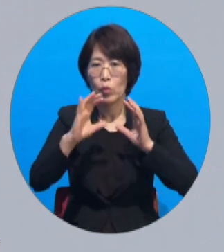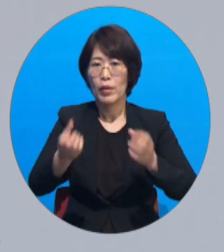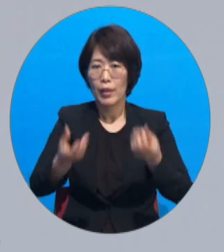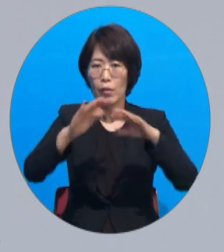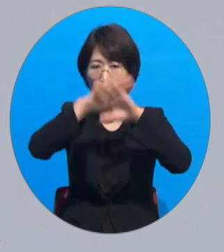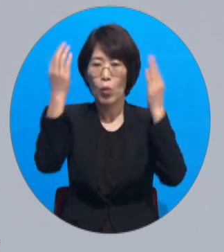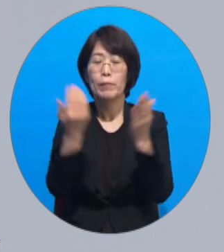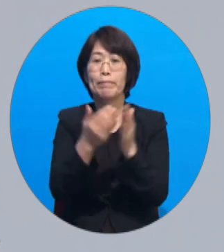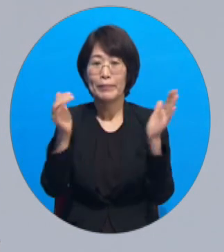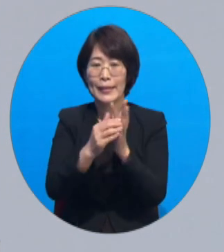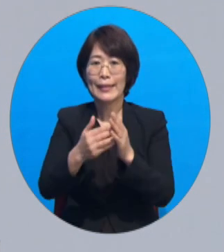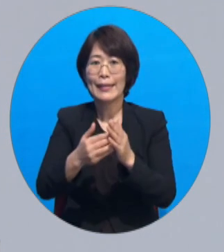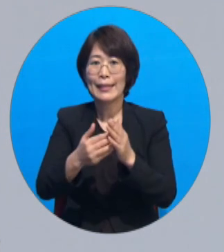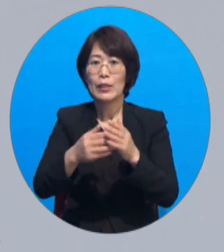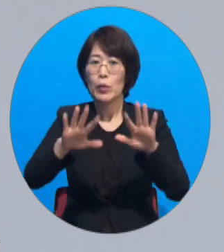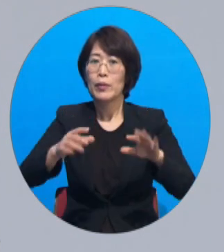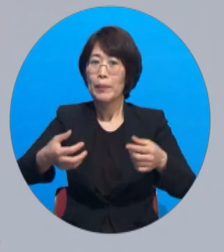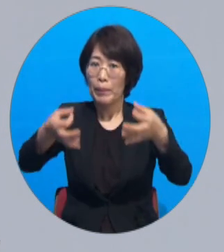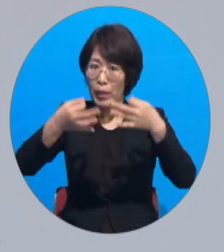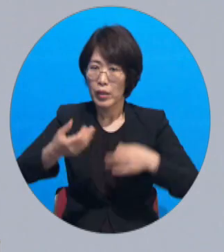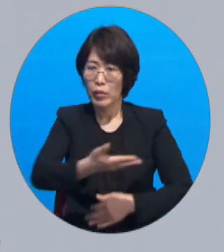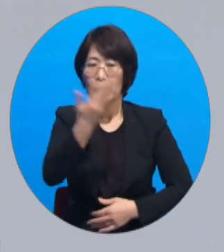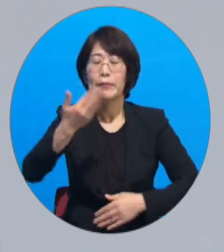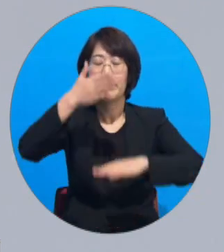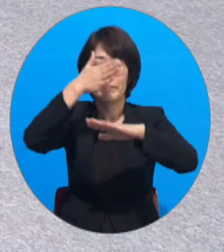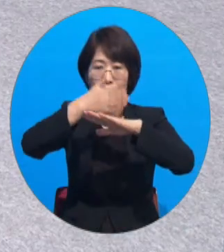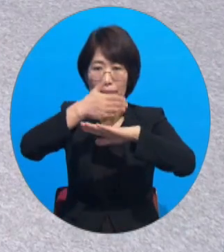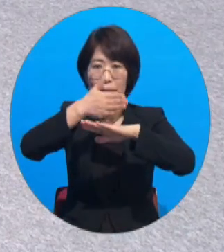마치겠습니다 함께해주신 여러분 고맙습니다